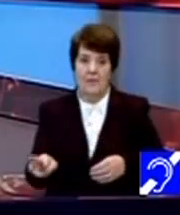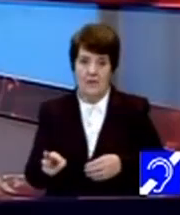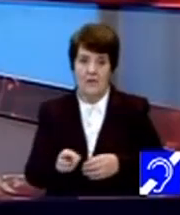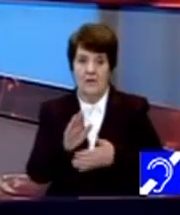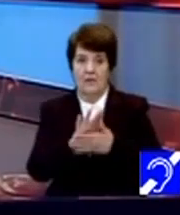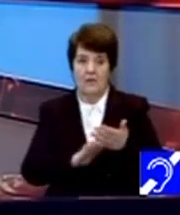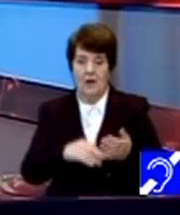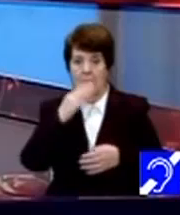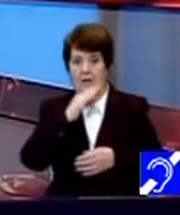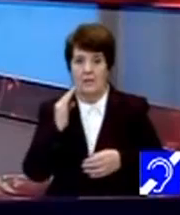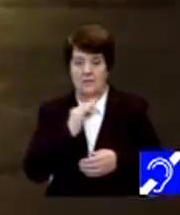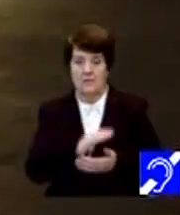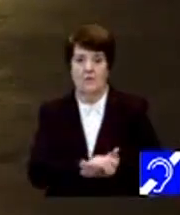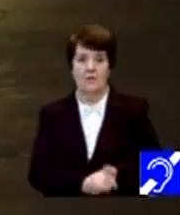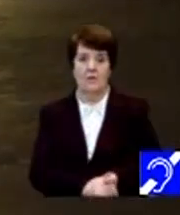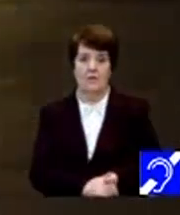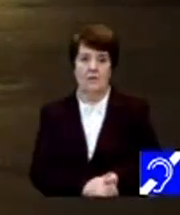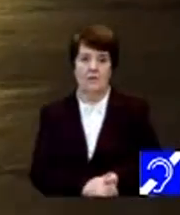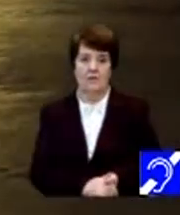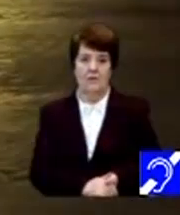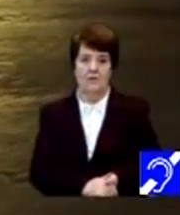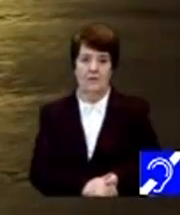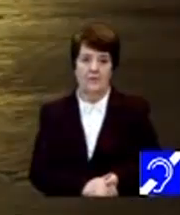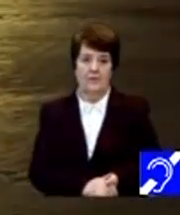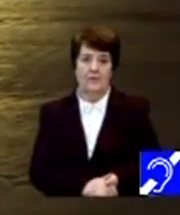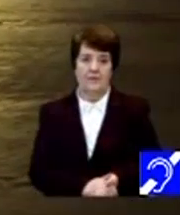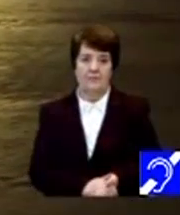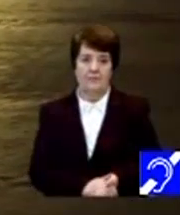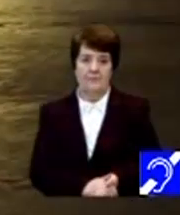Premierul Edi Rama le-a cerut iertare părinților victimei.